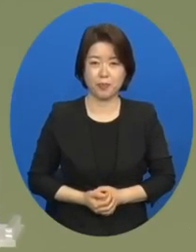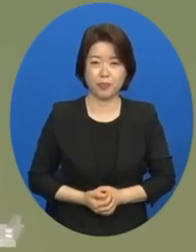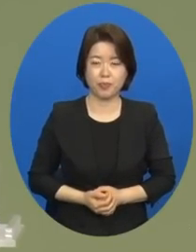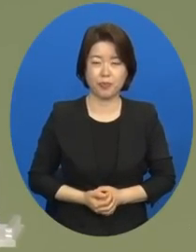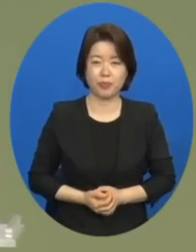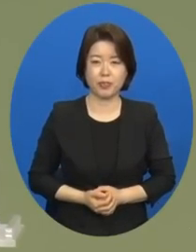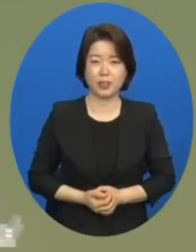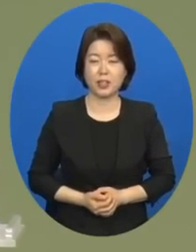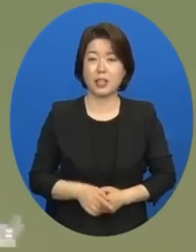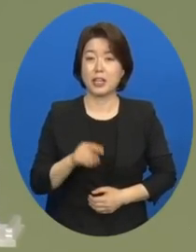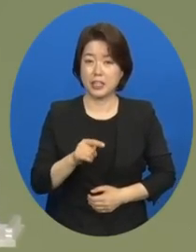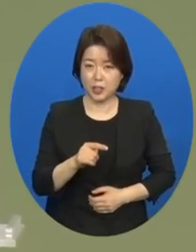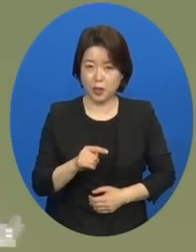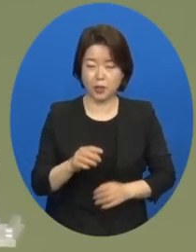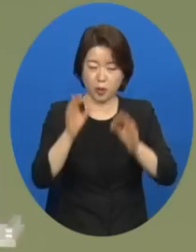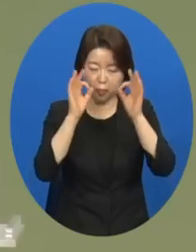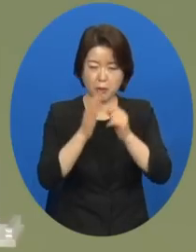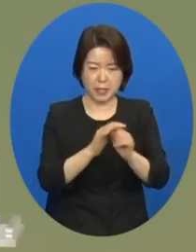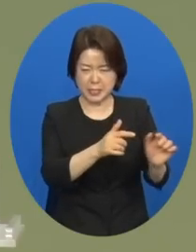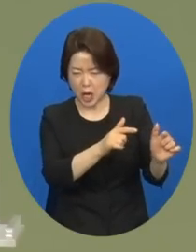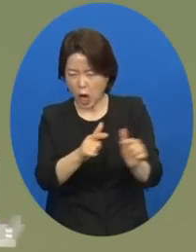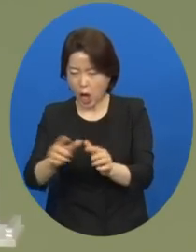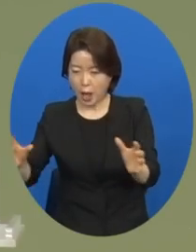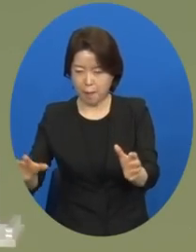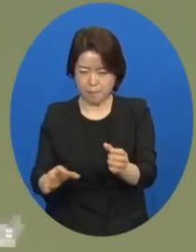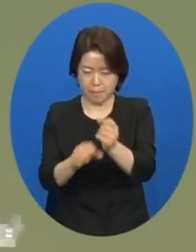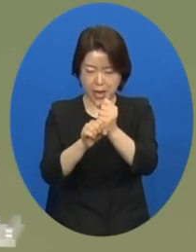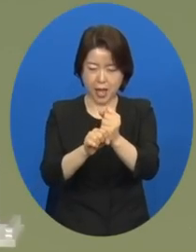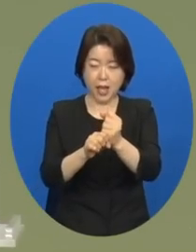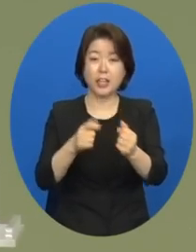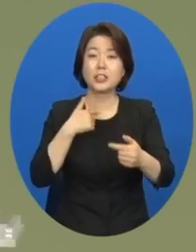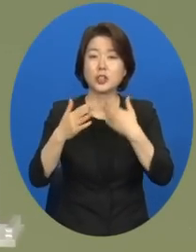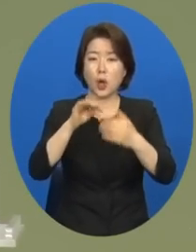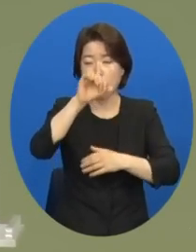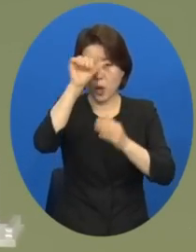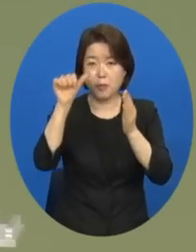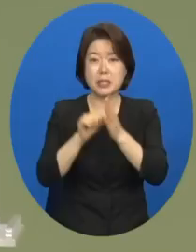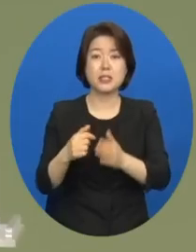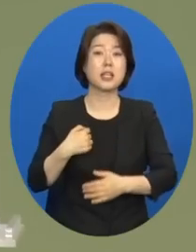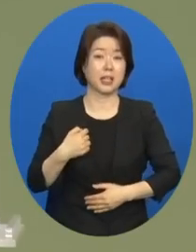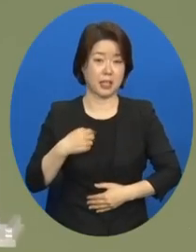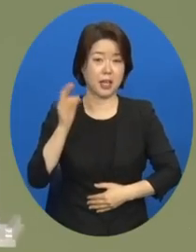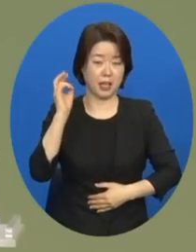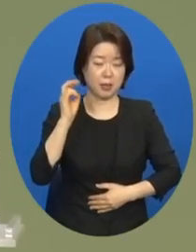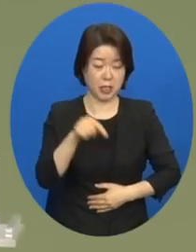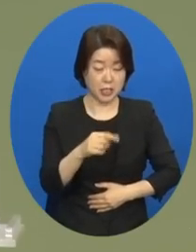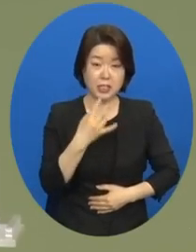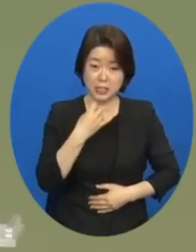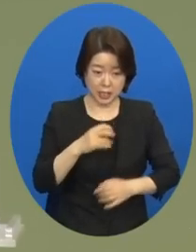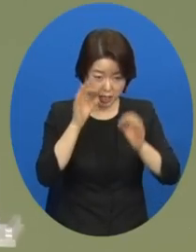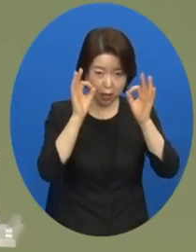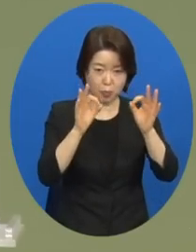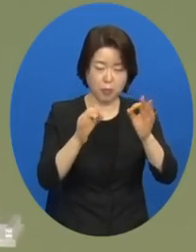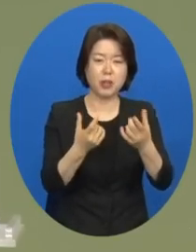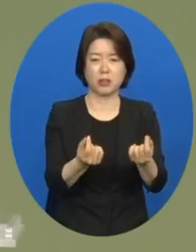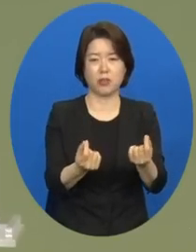가리켜서 저는 이제 총체적 고난을 겪은 인생이라고 해도 과언이 아닐 것 같습니다